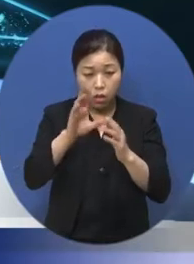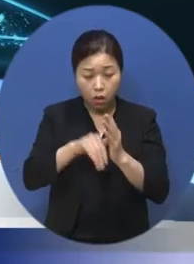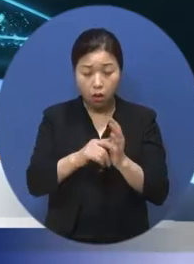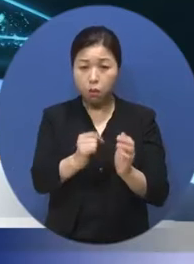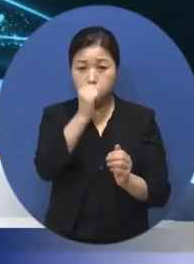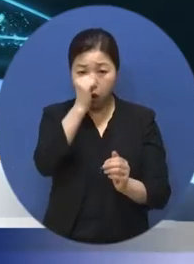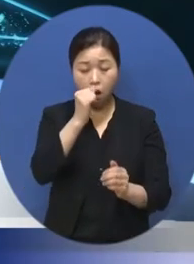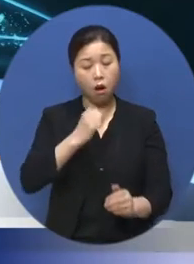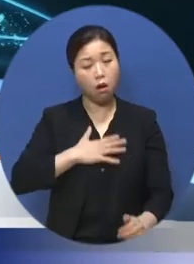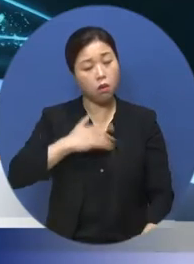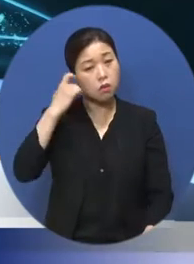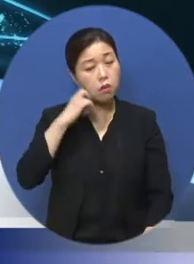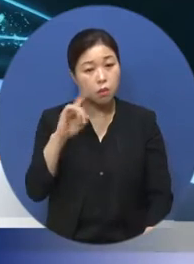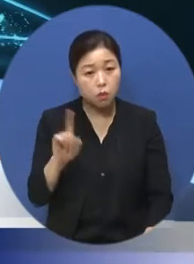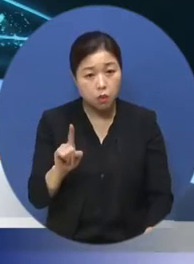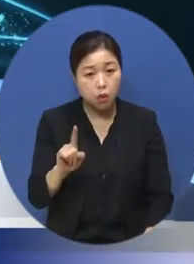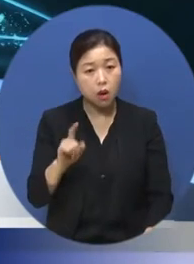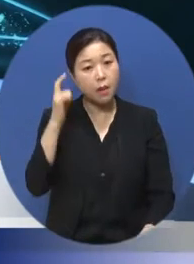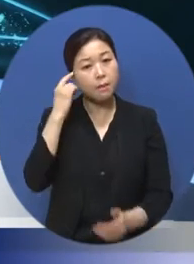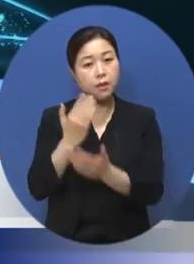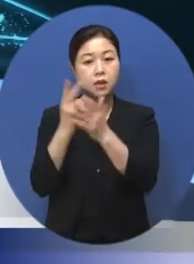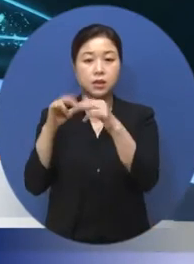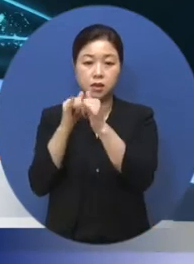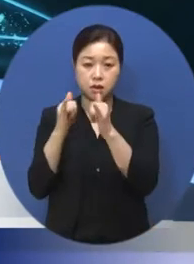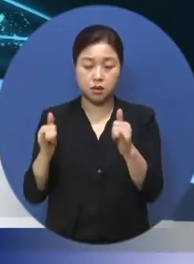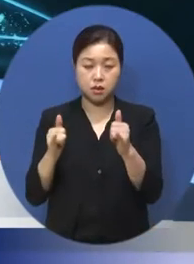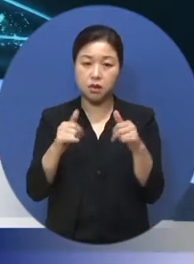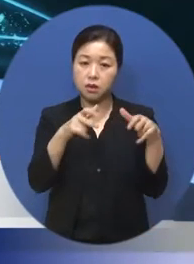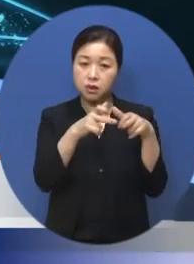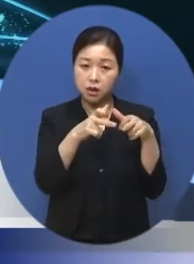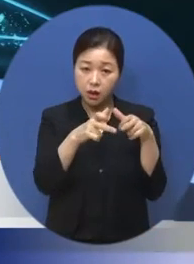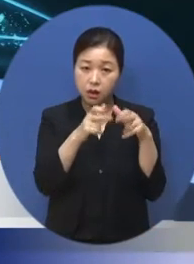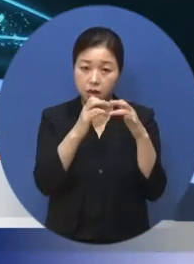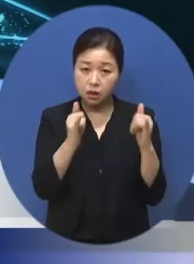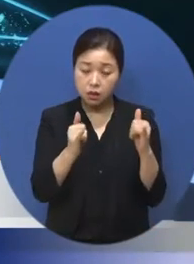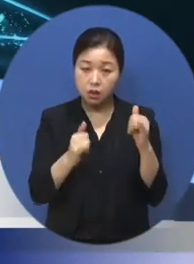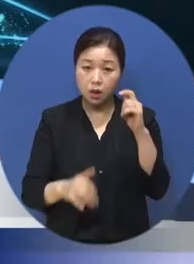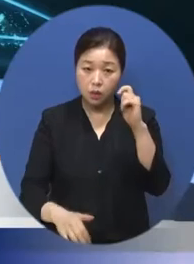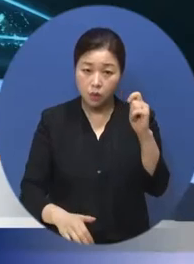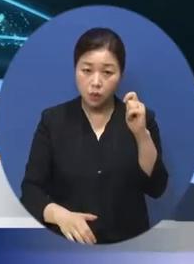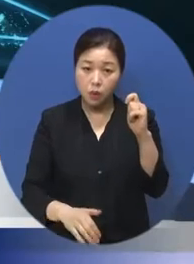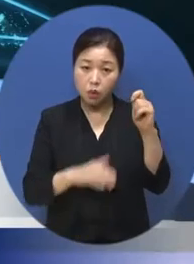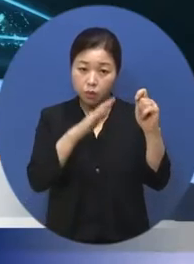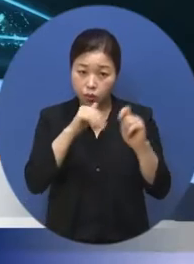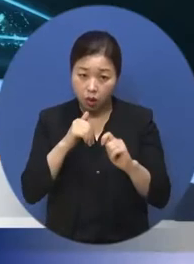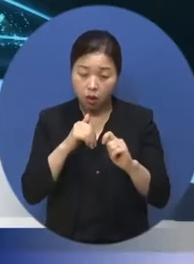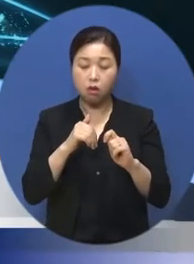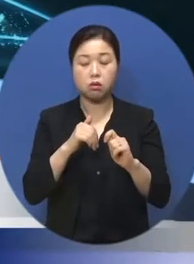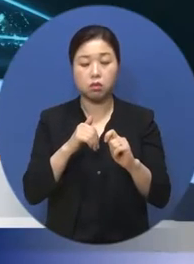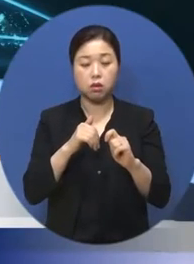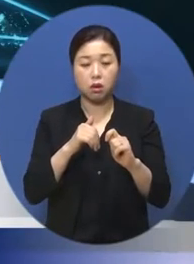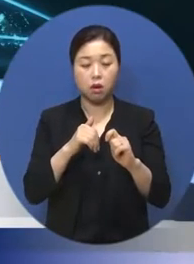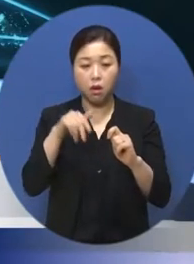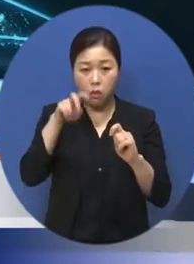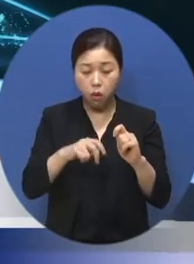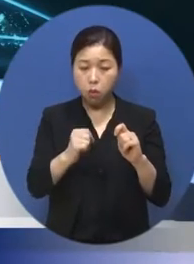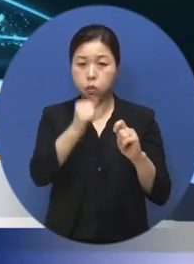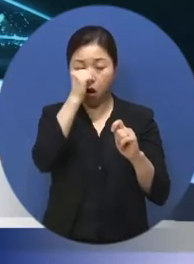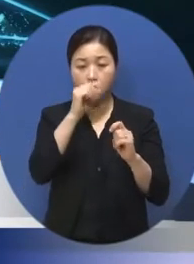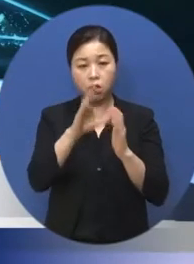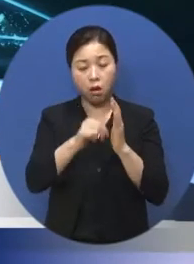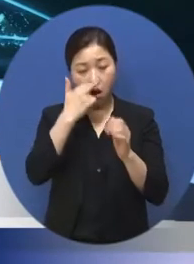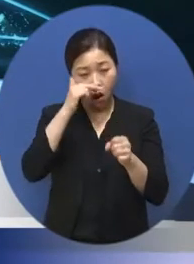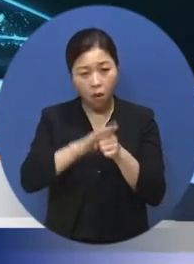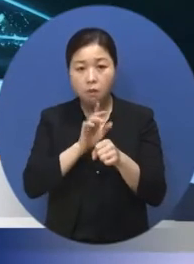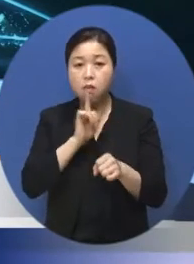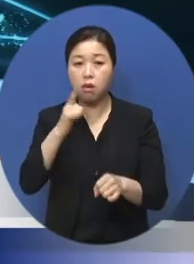한 발달장애인이 장애인 콜택시의 승차를 거부당해 억울함을 호소했습니다. 보조석에 앉으려고 했다는